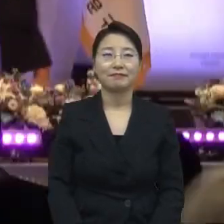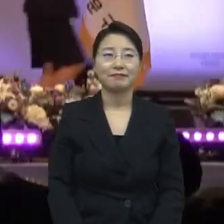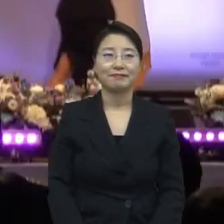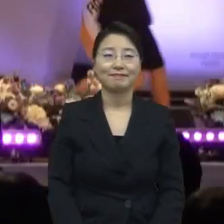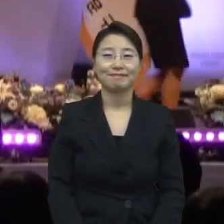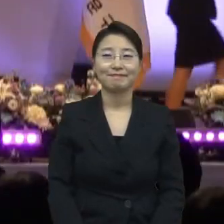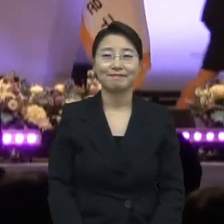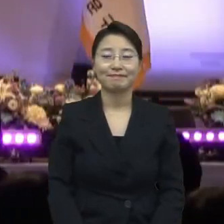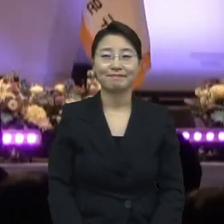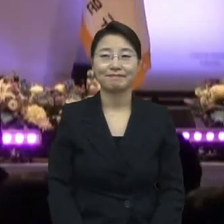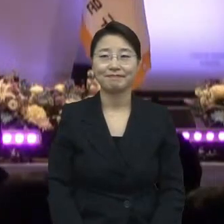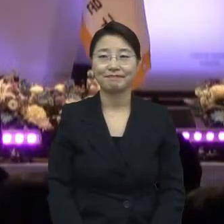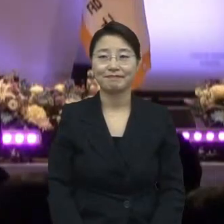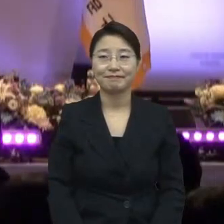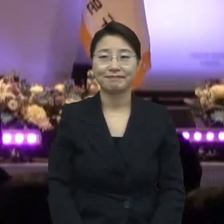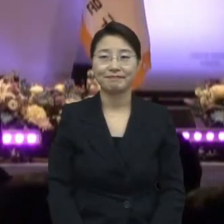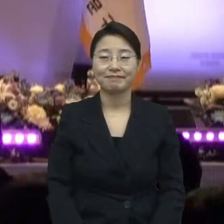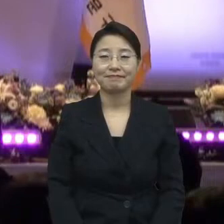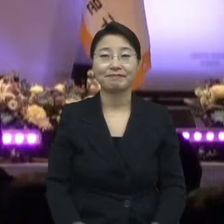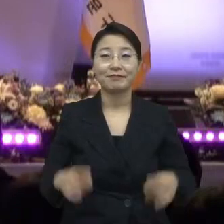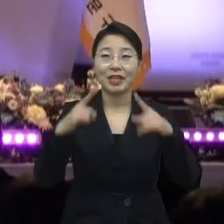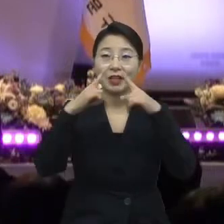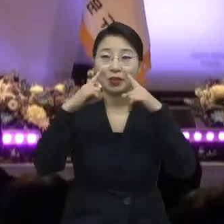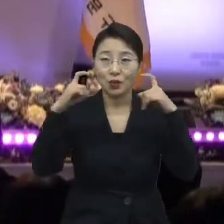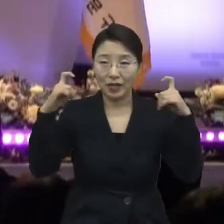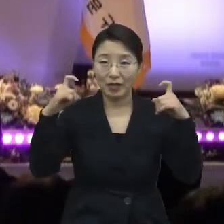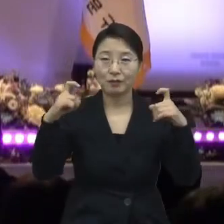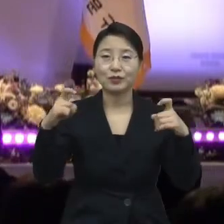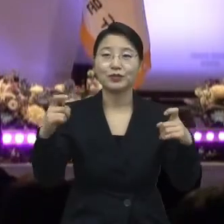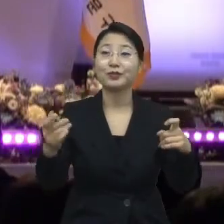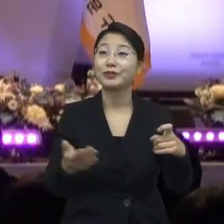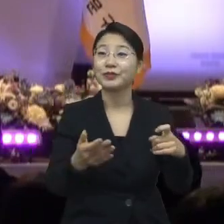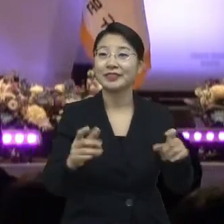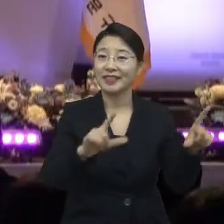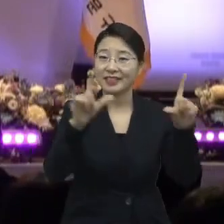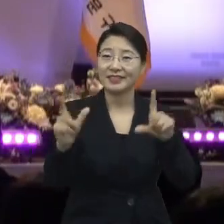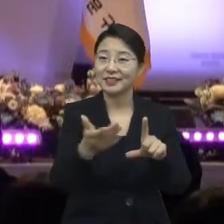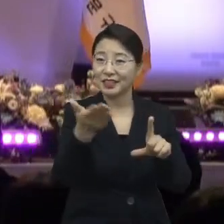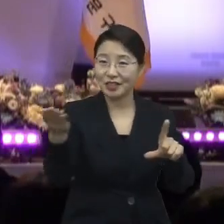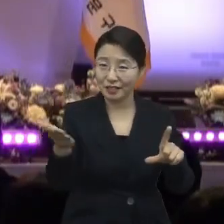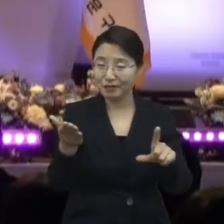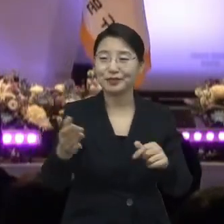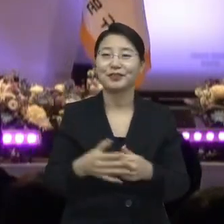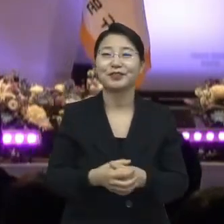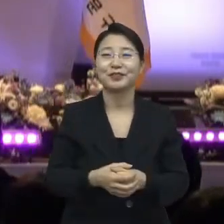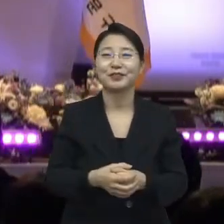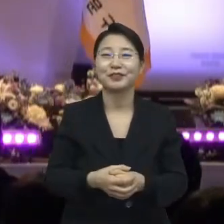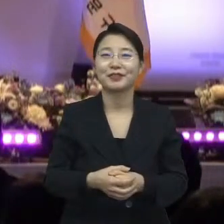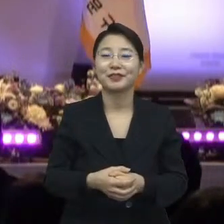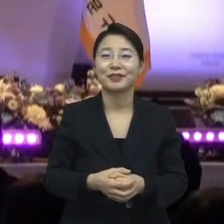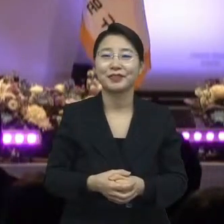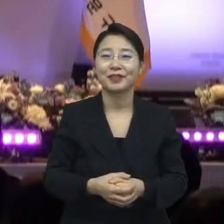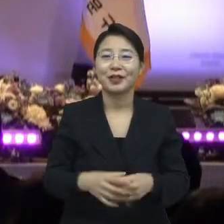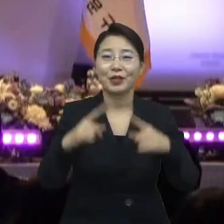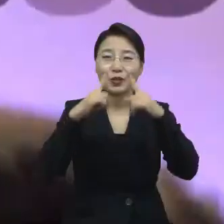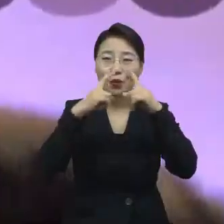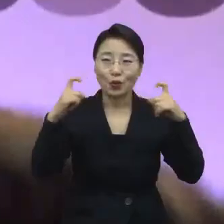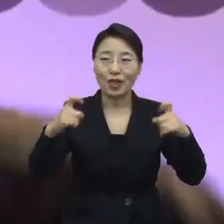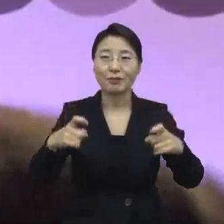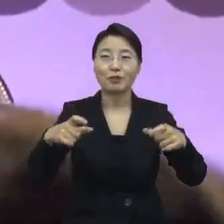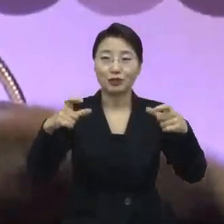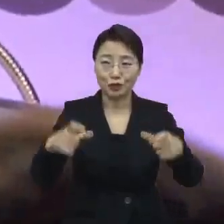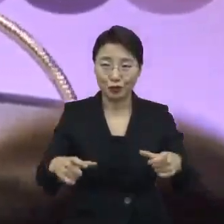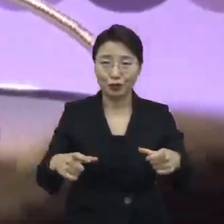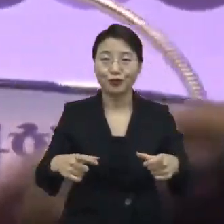네, 우리 동대문 구민 여러분 안녕하십니까? 동대문구 의회 의장 이태인입니다.